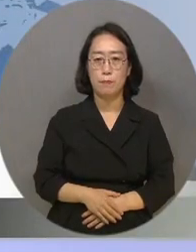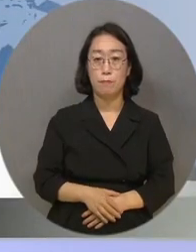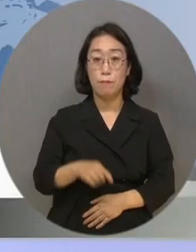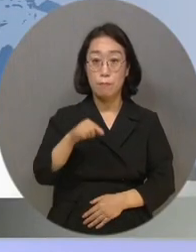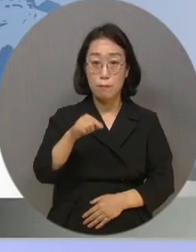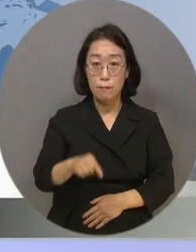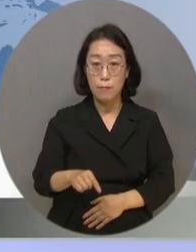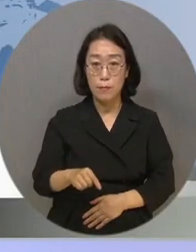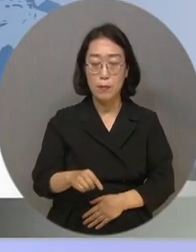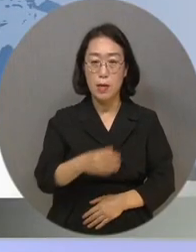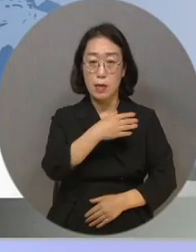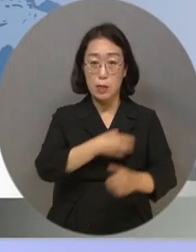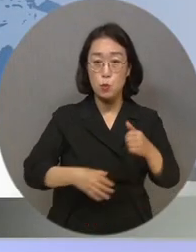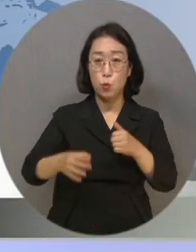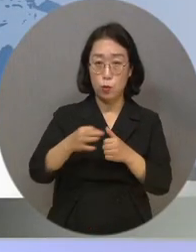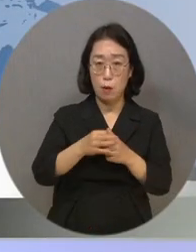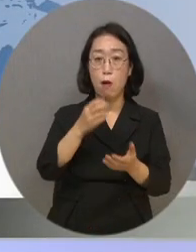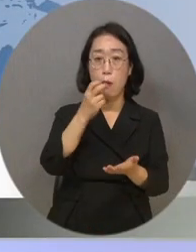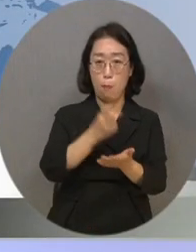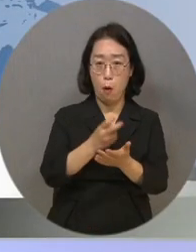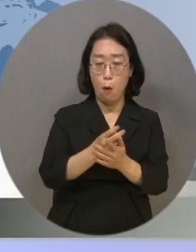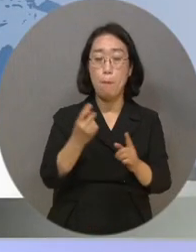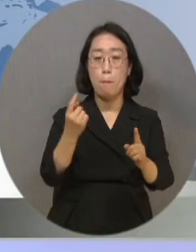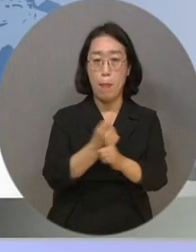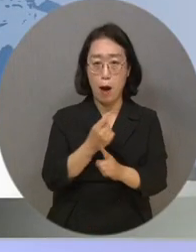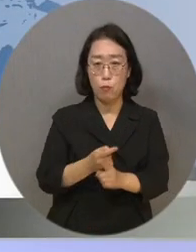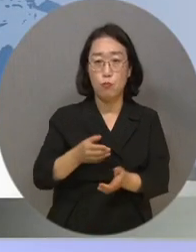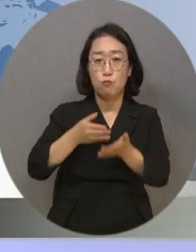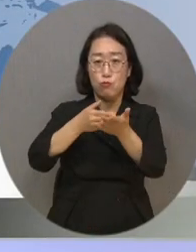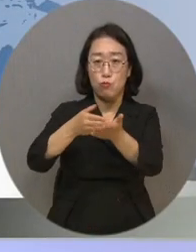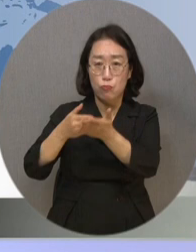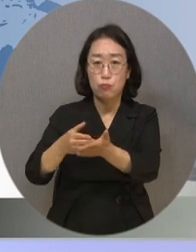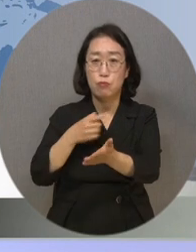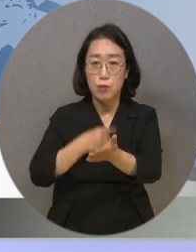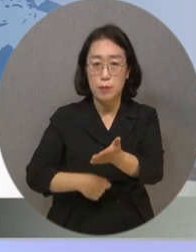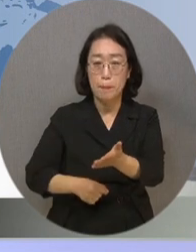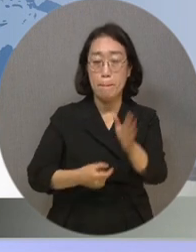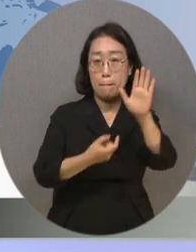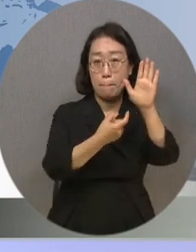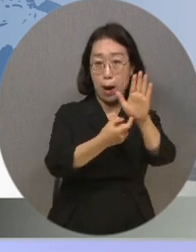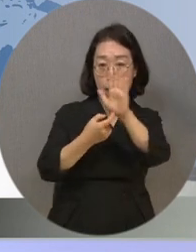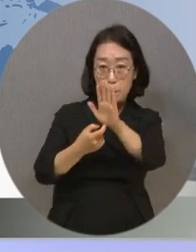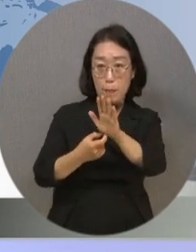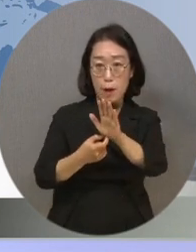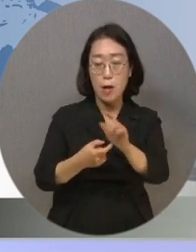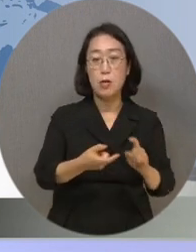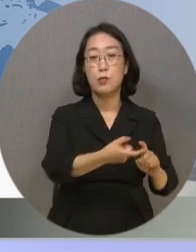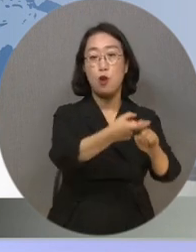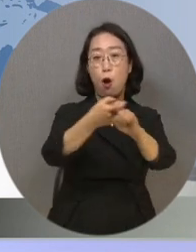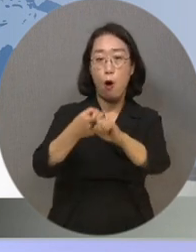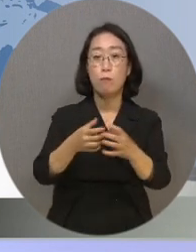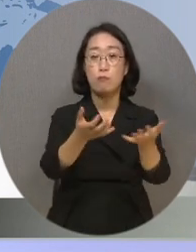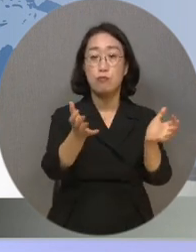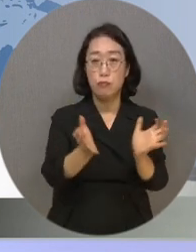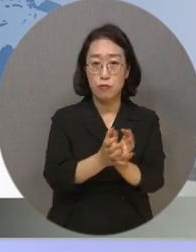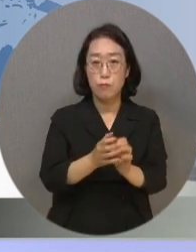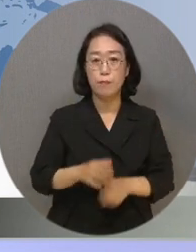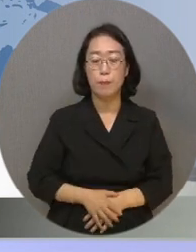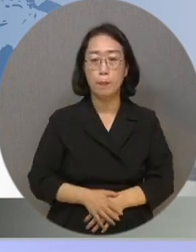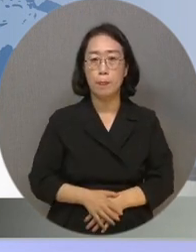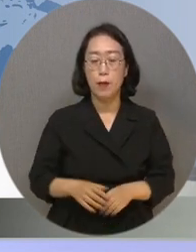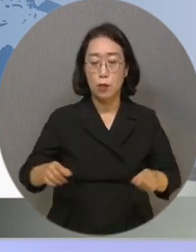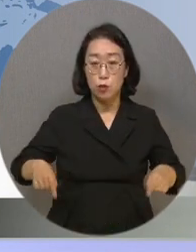이렇게 국민기초생활보장법 개정을 촉구하기 위해 시작됐던 한국장애인 노동조합총연맹의 전동휠